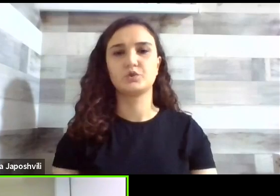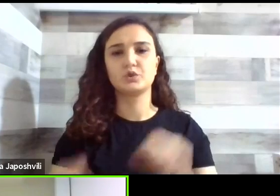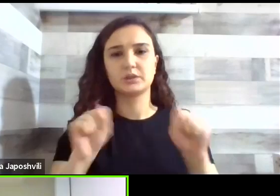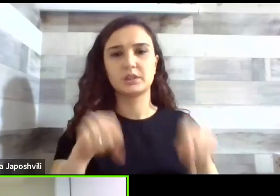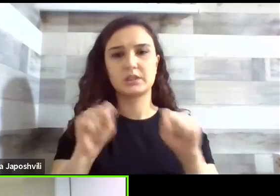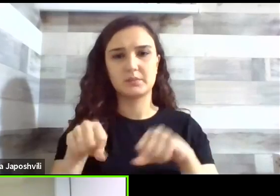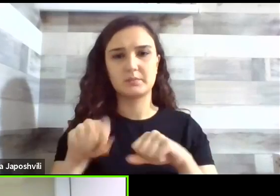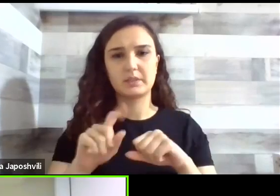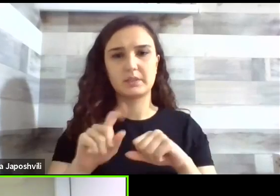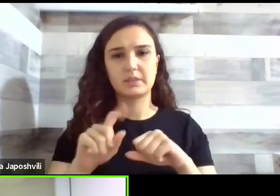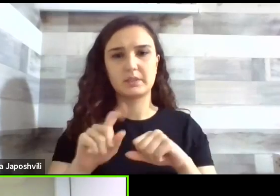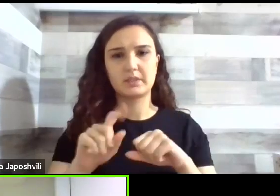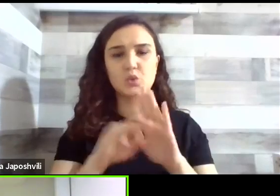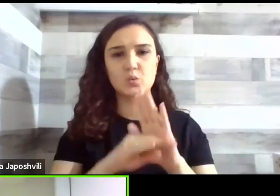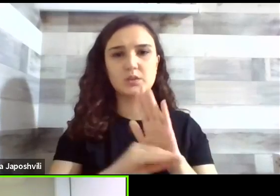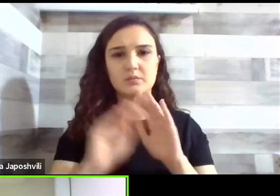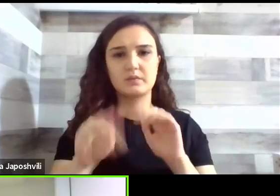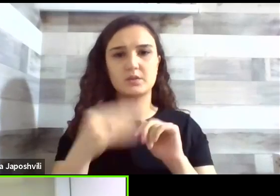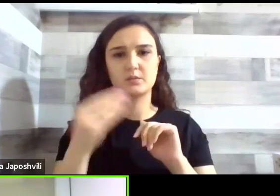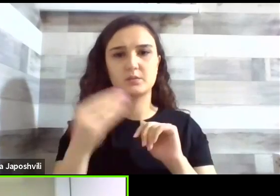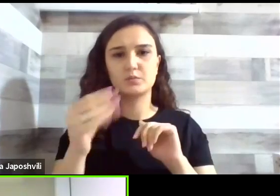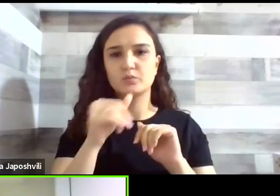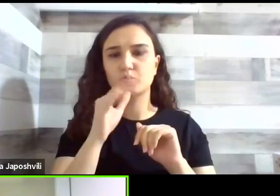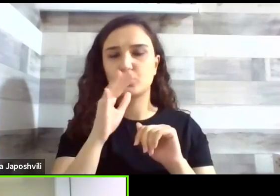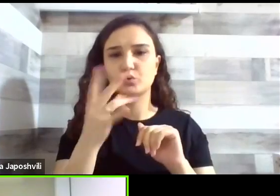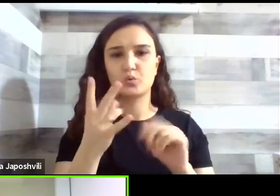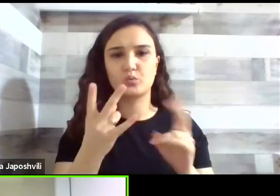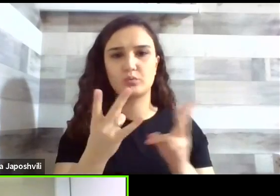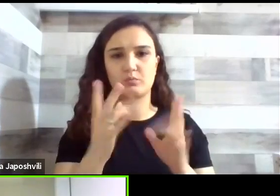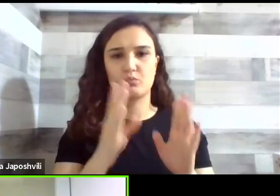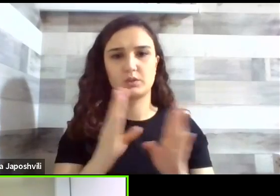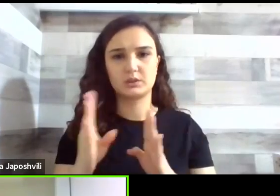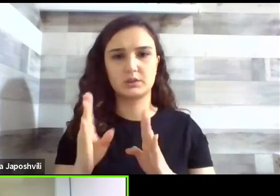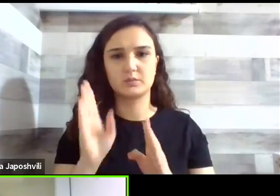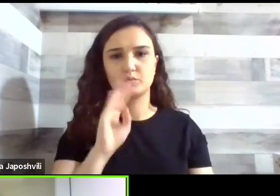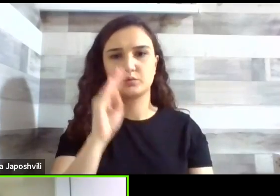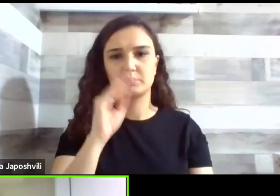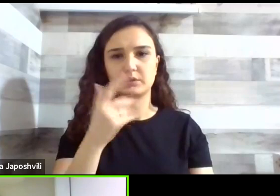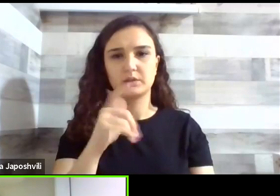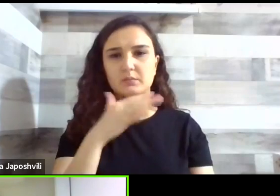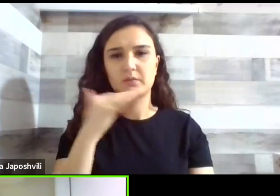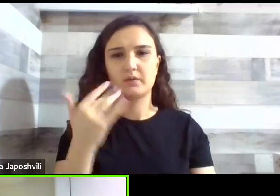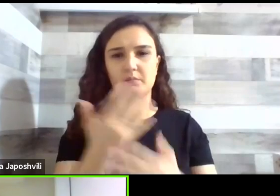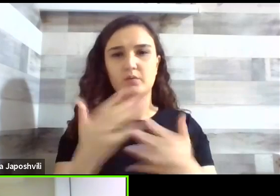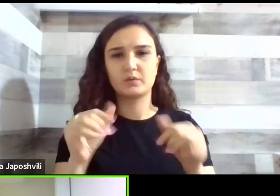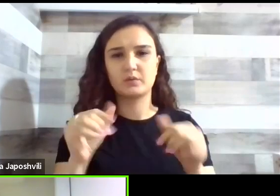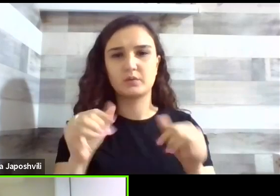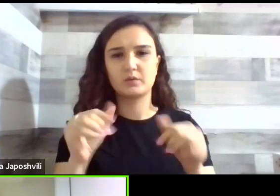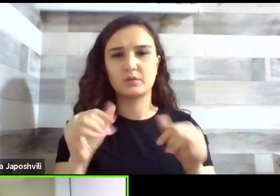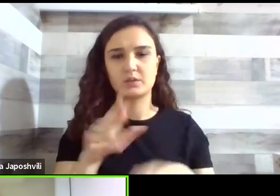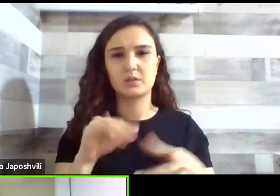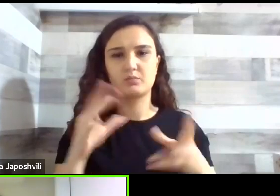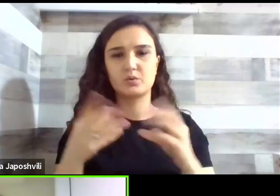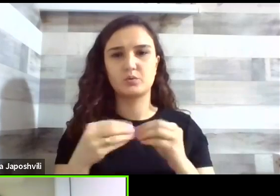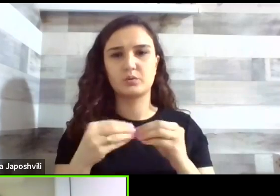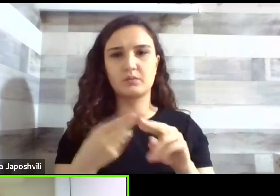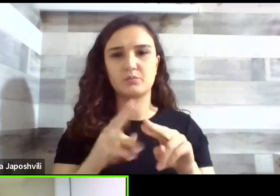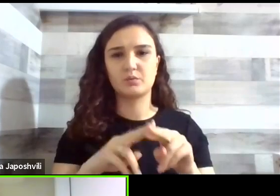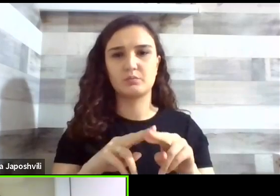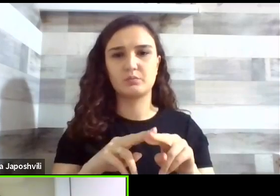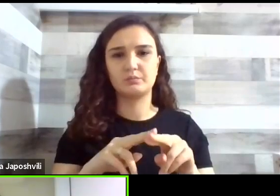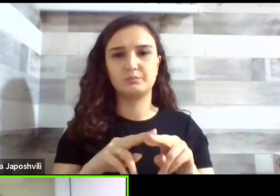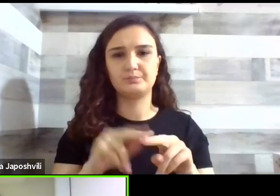გარკვეულ ინსტრუქციებს ვაძლევთ ამ დროს როგორ მოიქცეს, ხო, მშობელი. ანუ ძალიან მრავალფეროვანი შეიძლება იყოს და აბსოლუტურად მაგიტომ რომ ეს